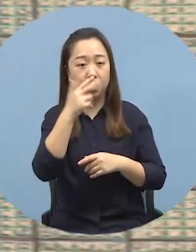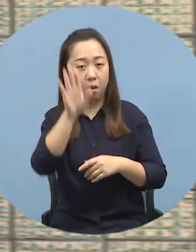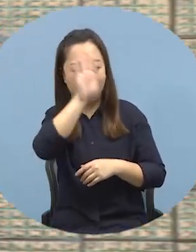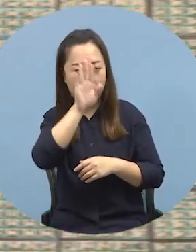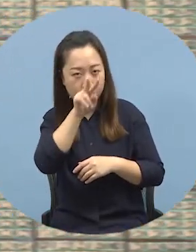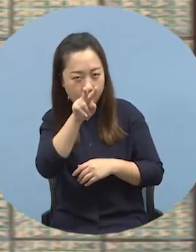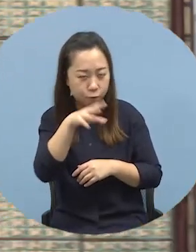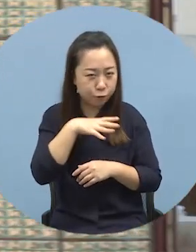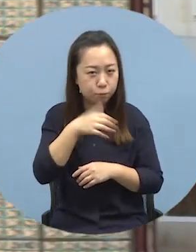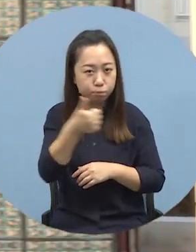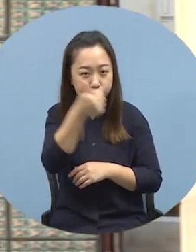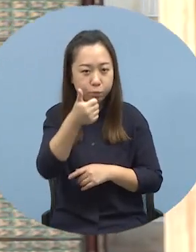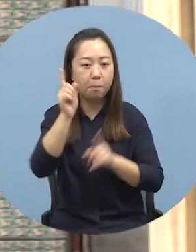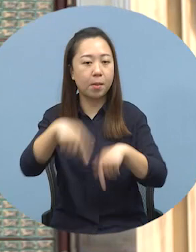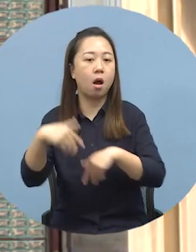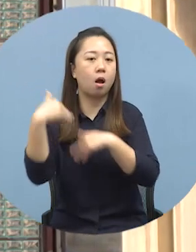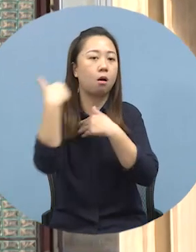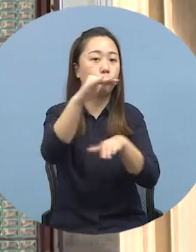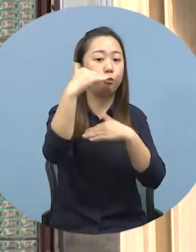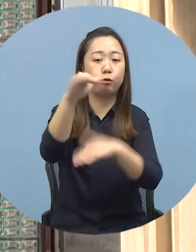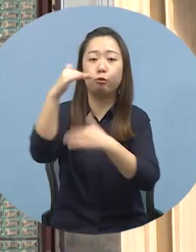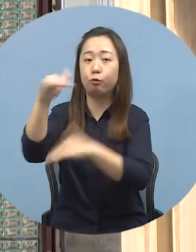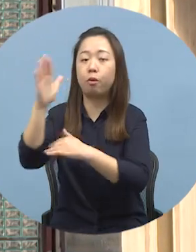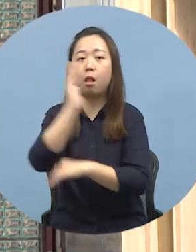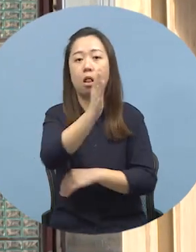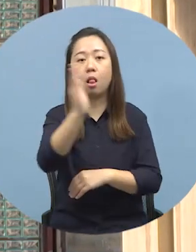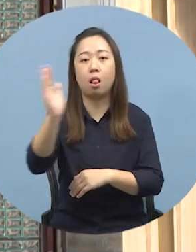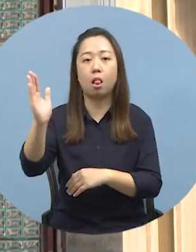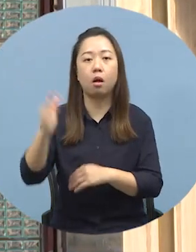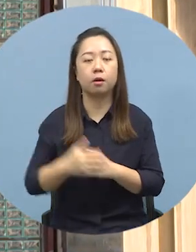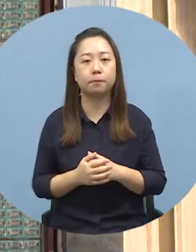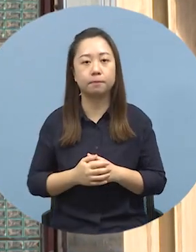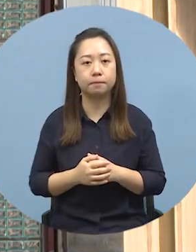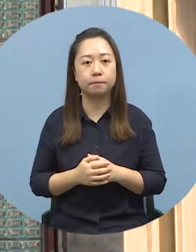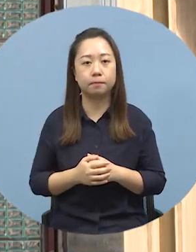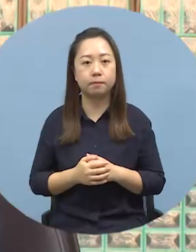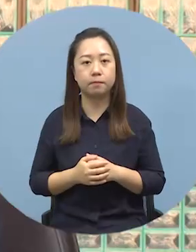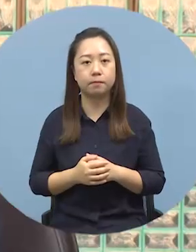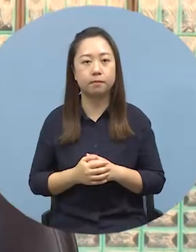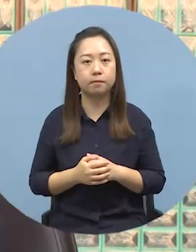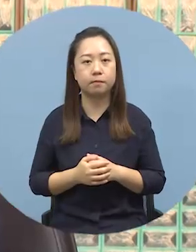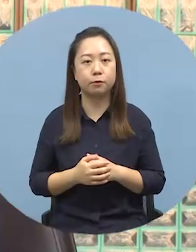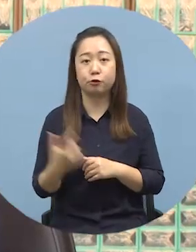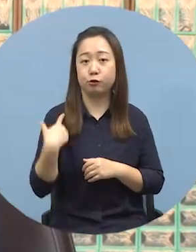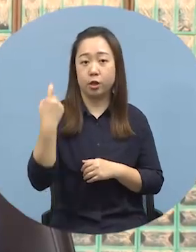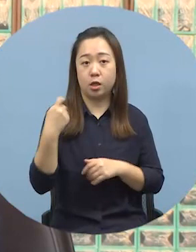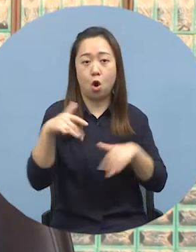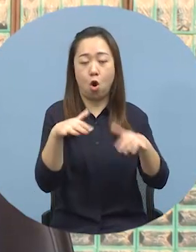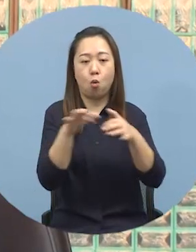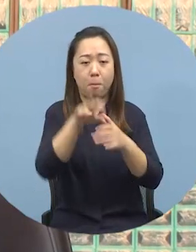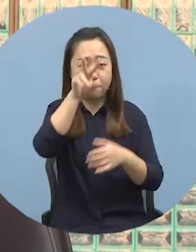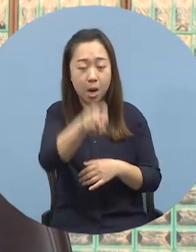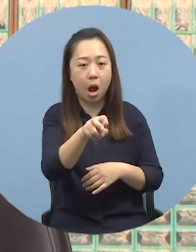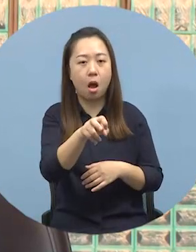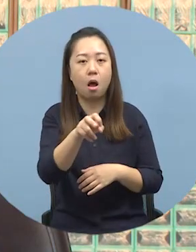咧係等時機成熟咧，再會將呢啲私煙咧就分批去運到去唔同嘅貨倉裏邊。 最近海關發現到